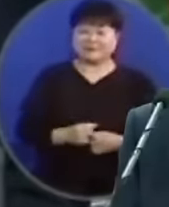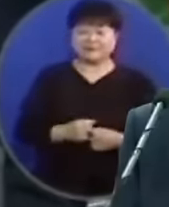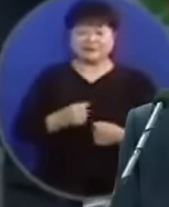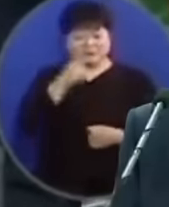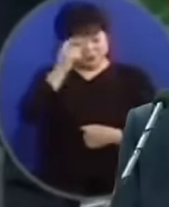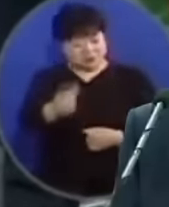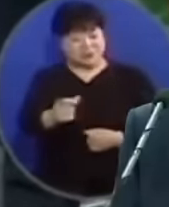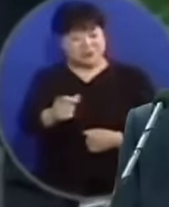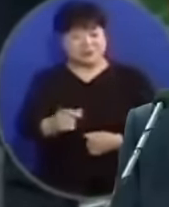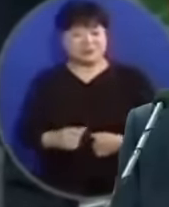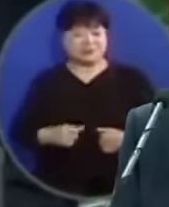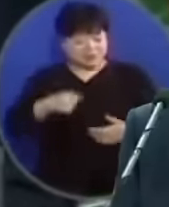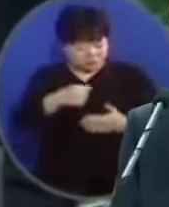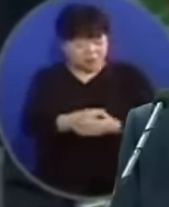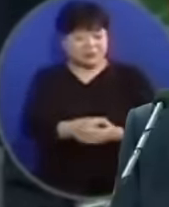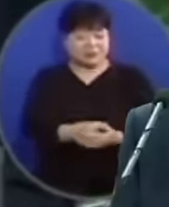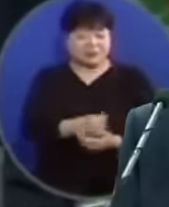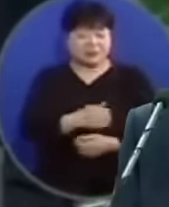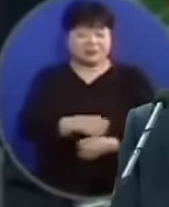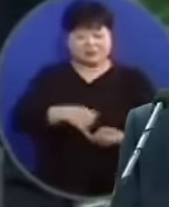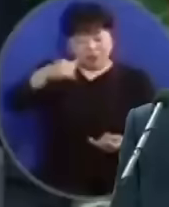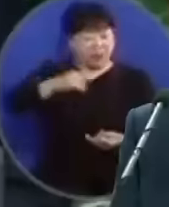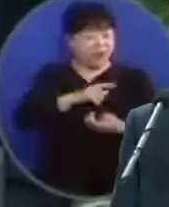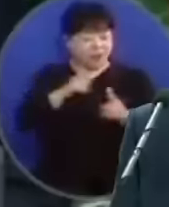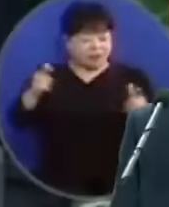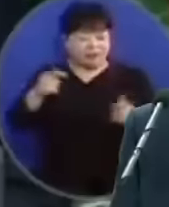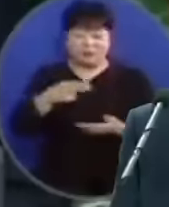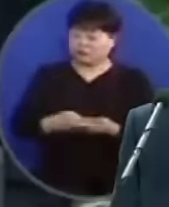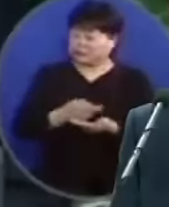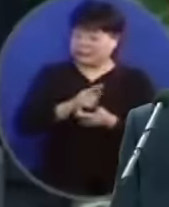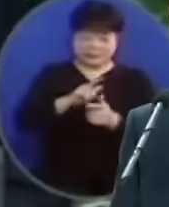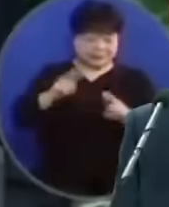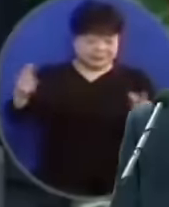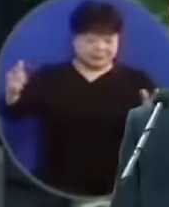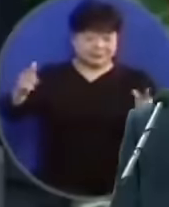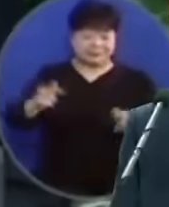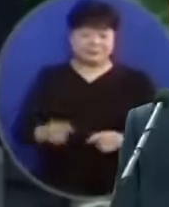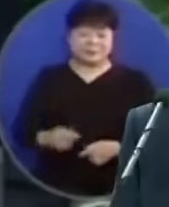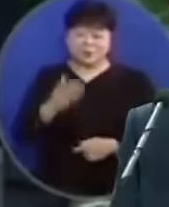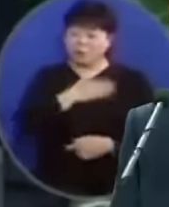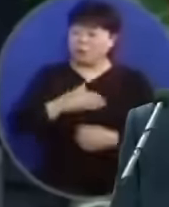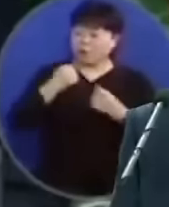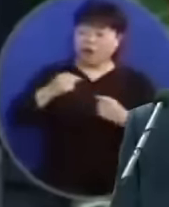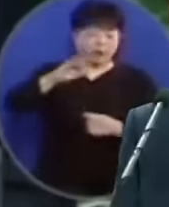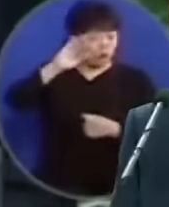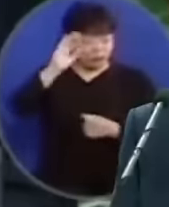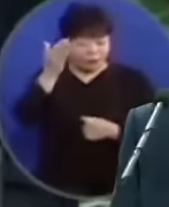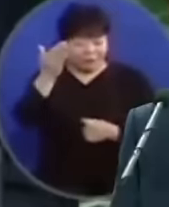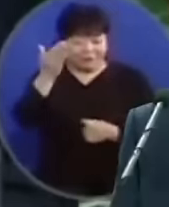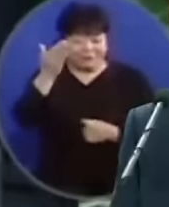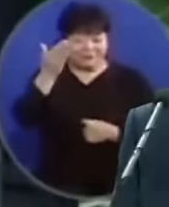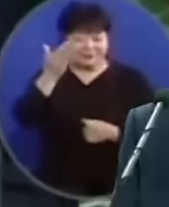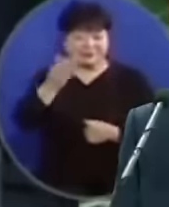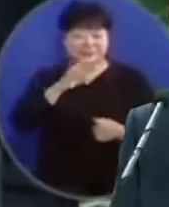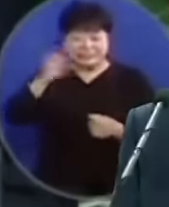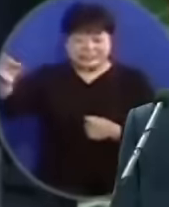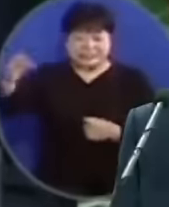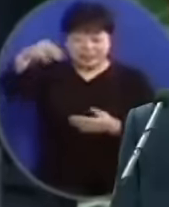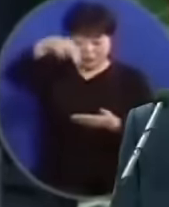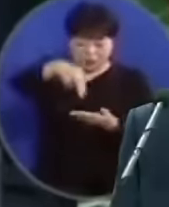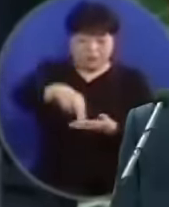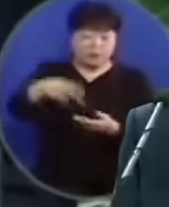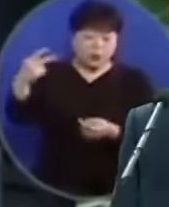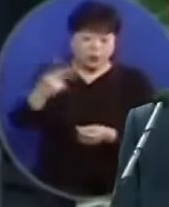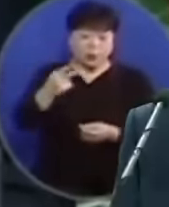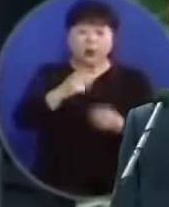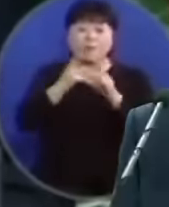튼튼하다, 씩씩하다, 약하지 않다, 나는 누워있지 않는다, 나는 튼튼한 사람이 되었다 시인하고, 이것을